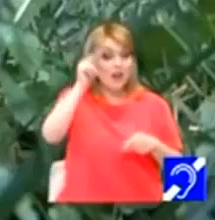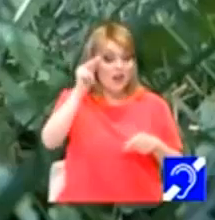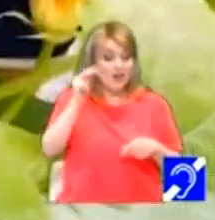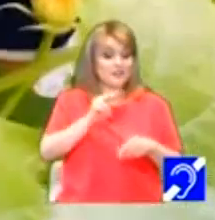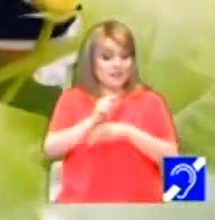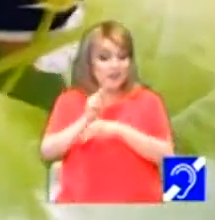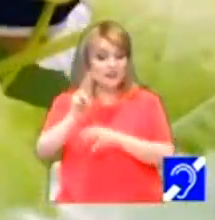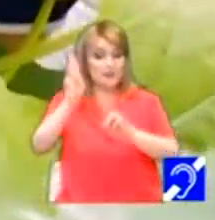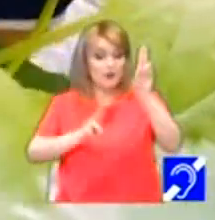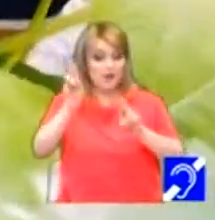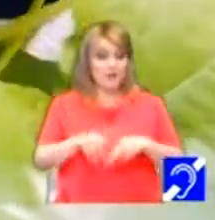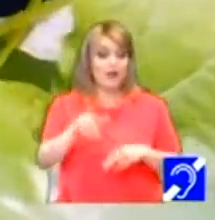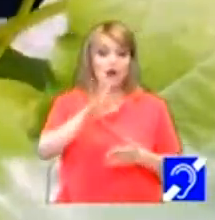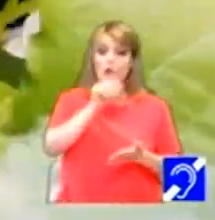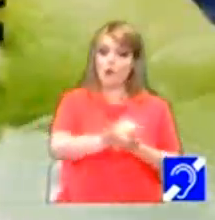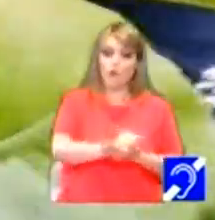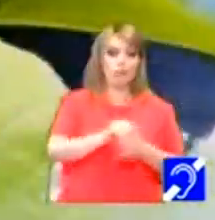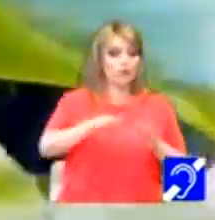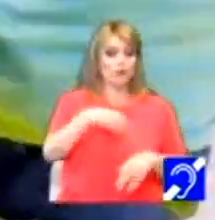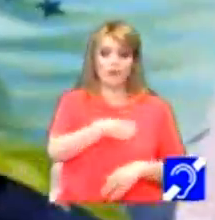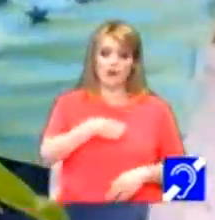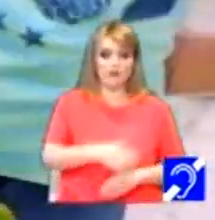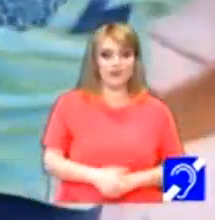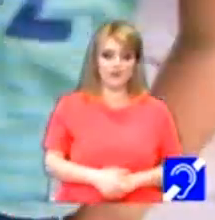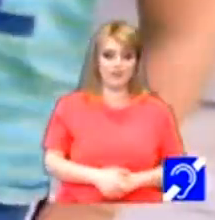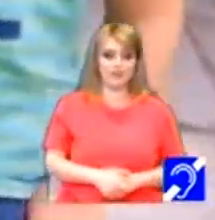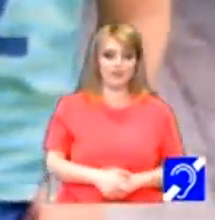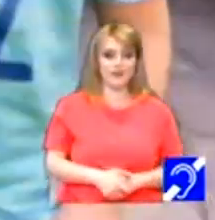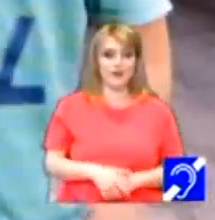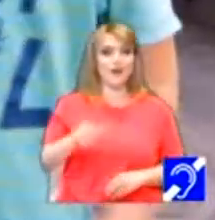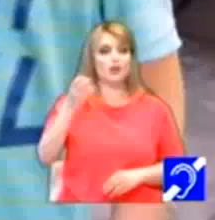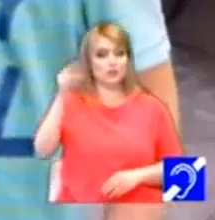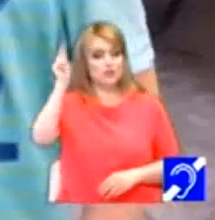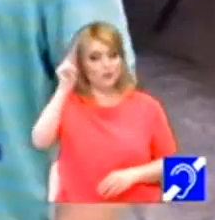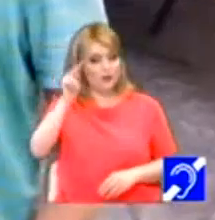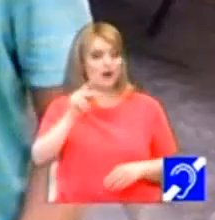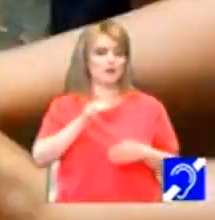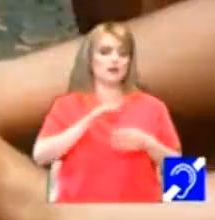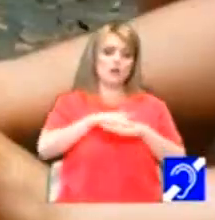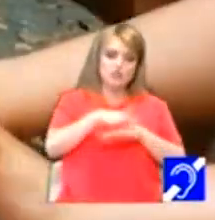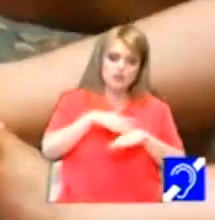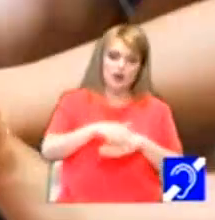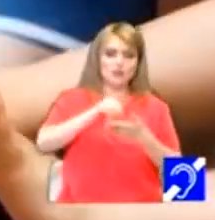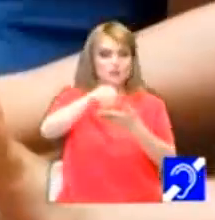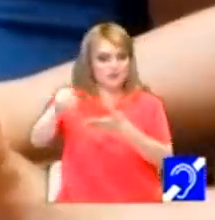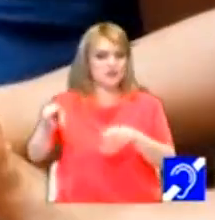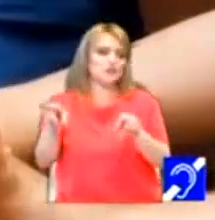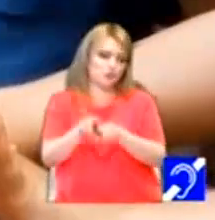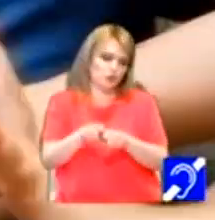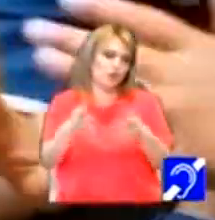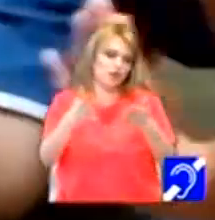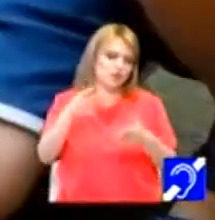în curicula sa ocupă un loc important de potrivă cifrele și literele. Ea vede în pandemie șansa școlilor de a